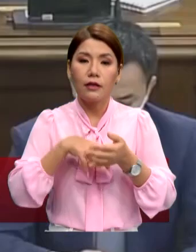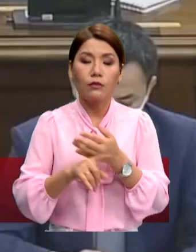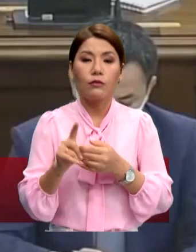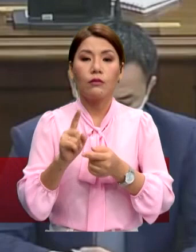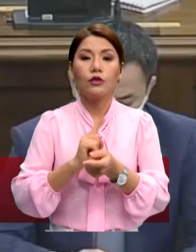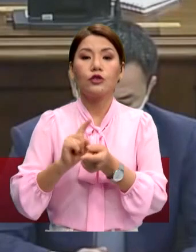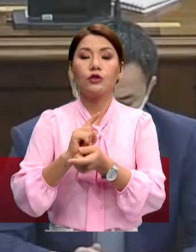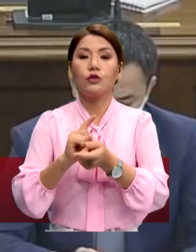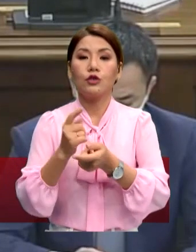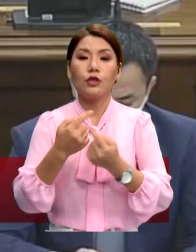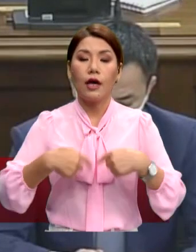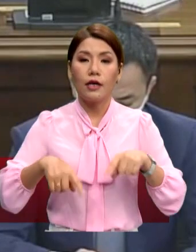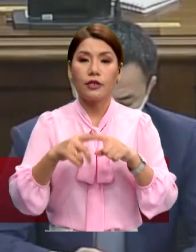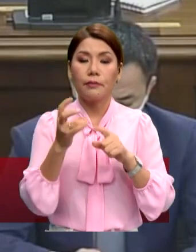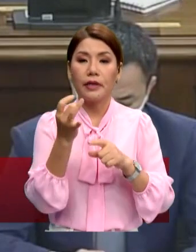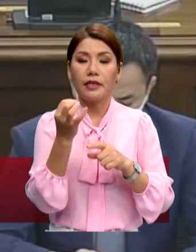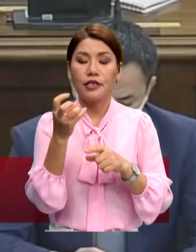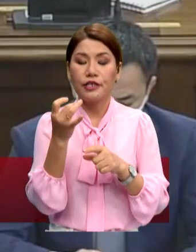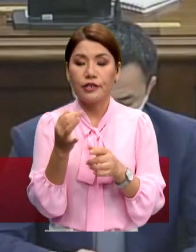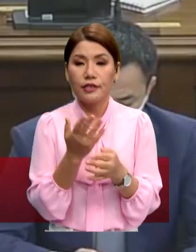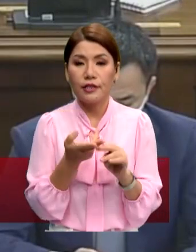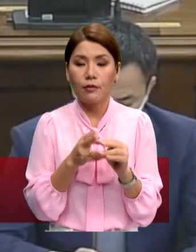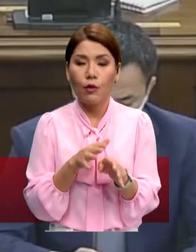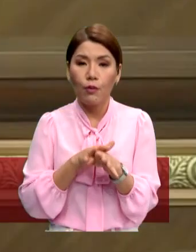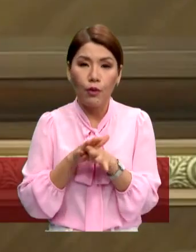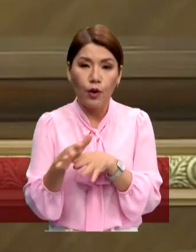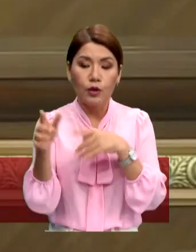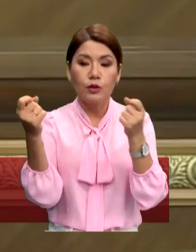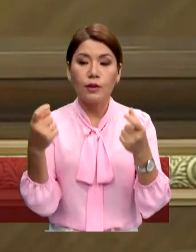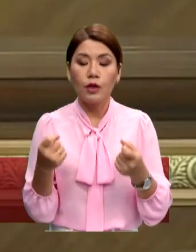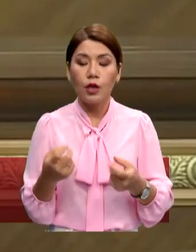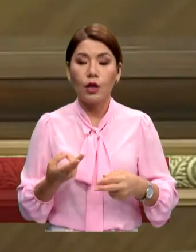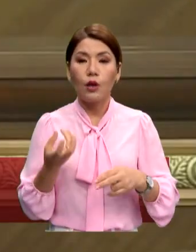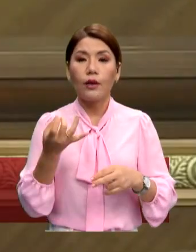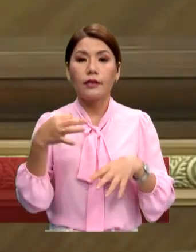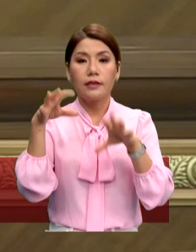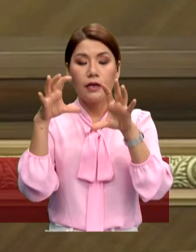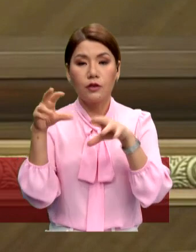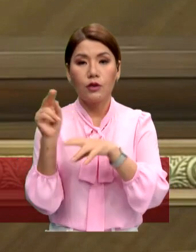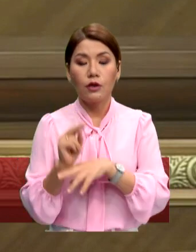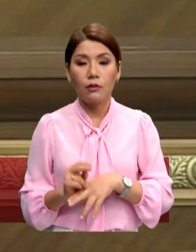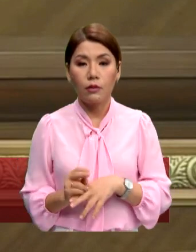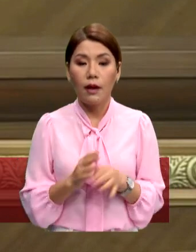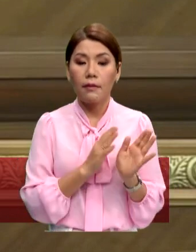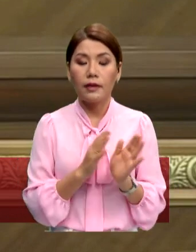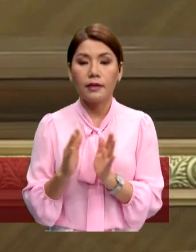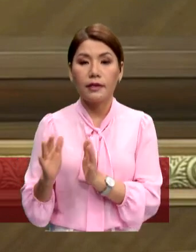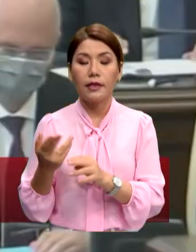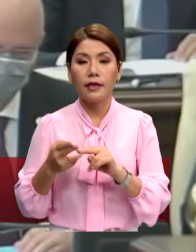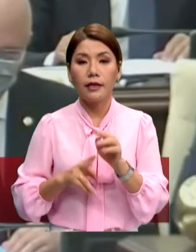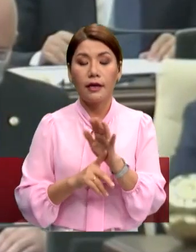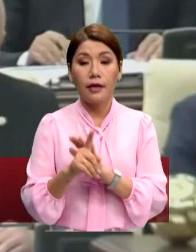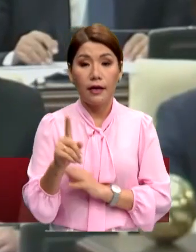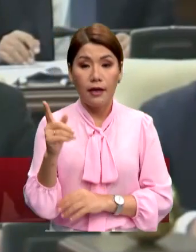перезагрузки нашей политической системы и полностью соответствует логике конституционной реформы. Последовательное проведение